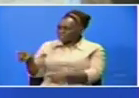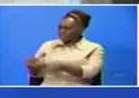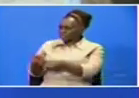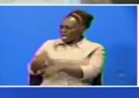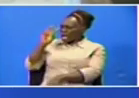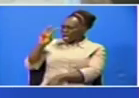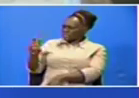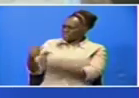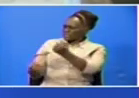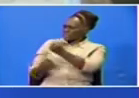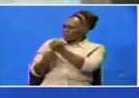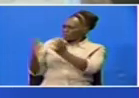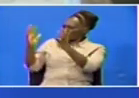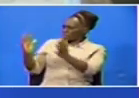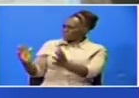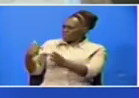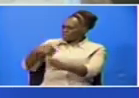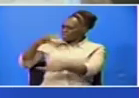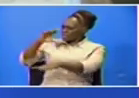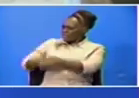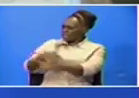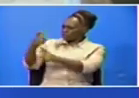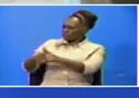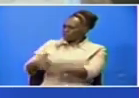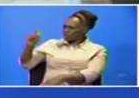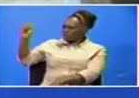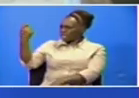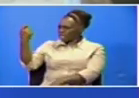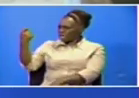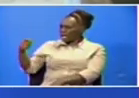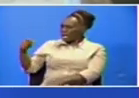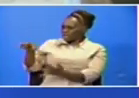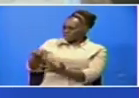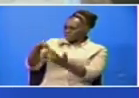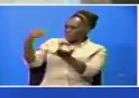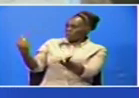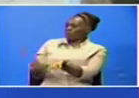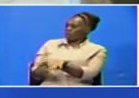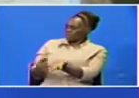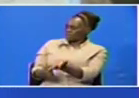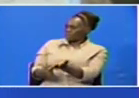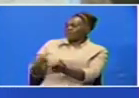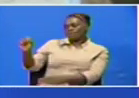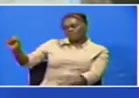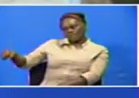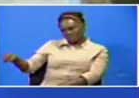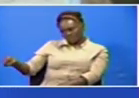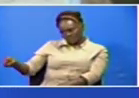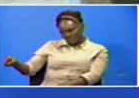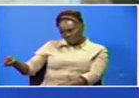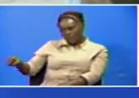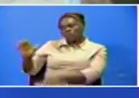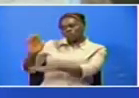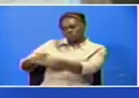unaona support kubwa ambao napata kutoka Kenya, especially Mombasa na nini. Kwa hivyo ya, ni